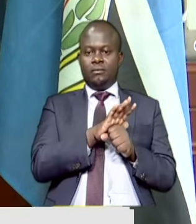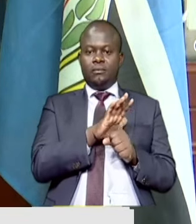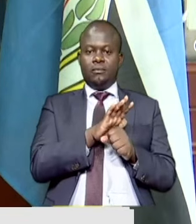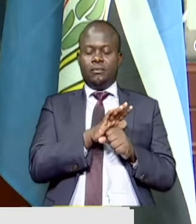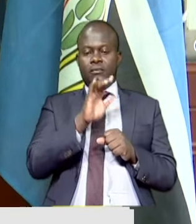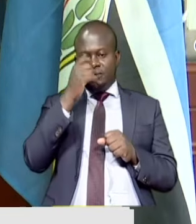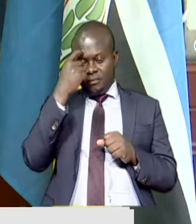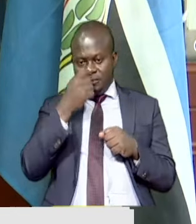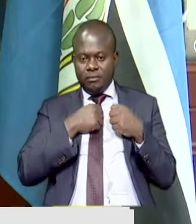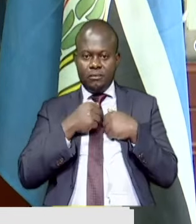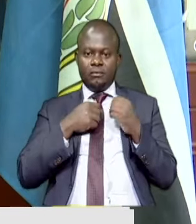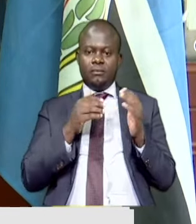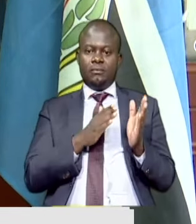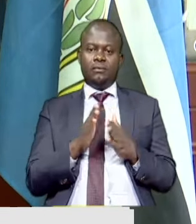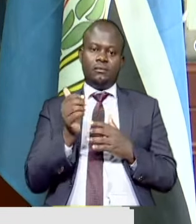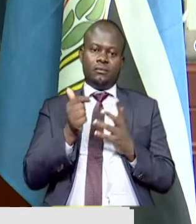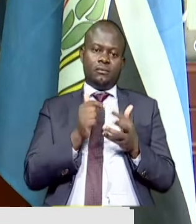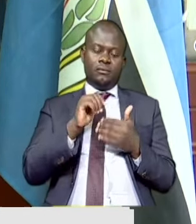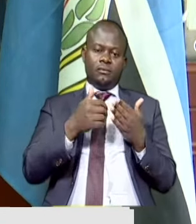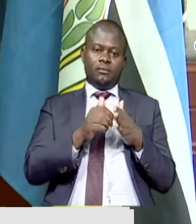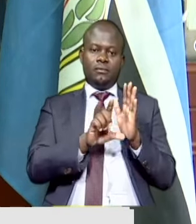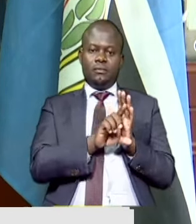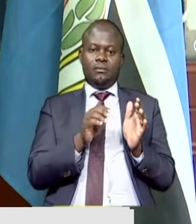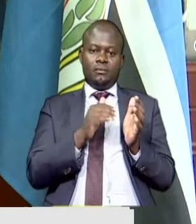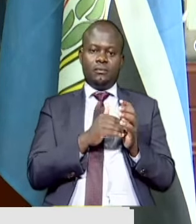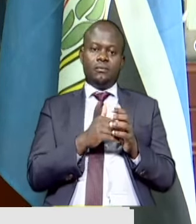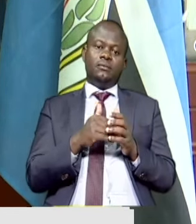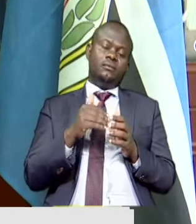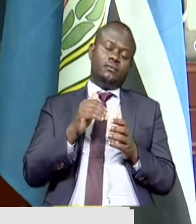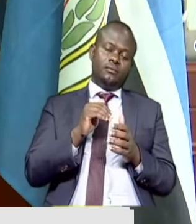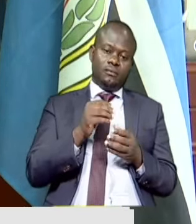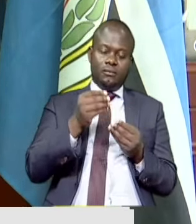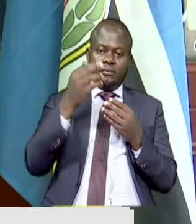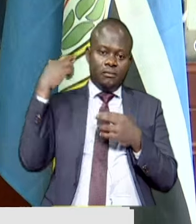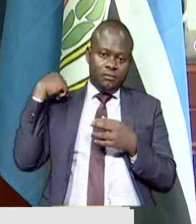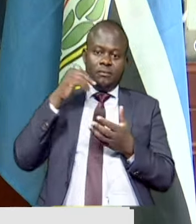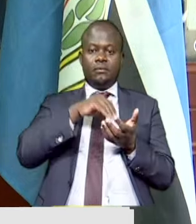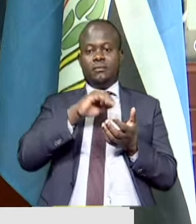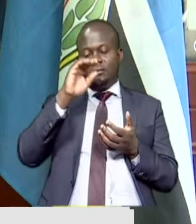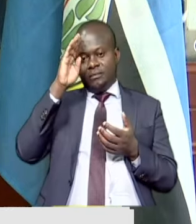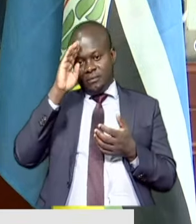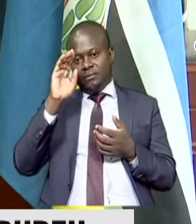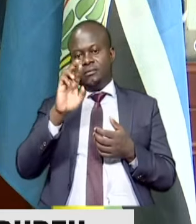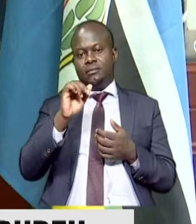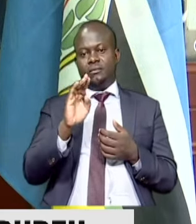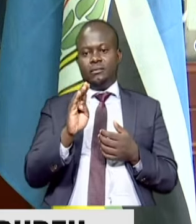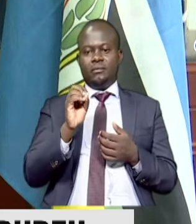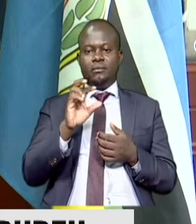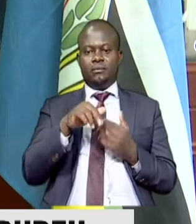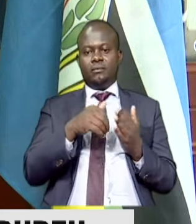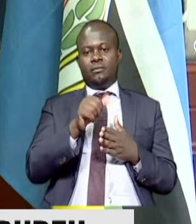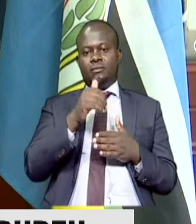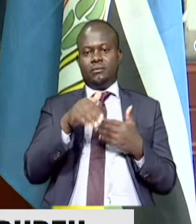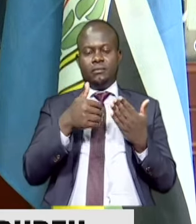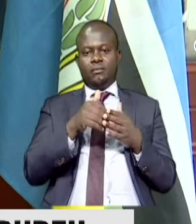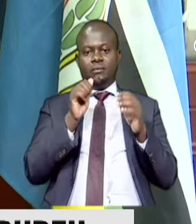leta y'u Rwanda yateganijwe byose mu mategeko ndetse inshingano ibigo bya leta yaba ari polisi yaba ari cyangwa se abandi bashobora